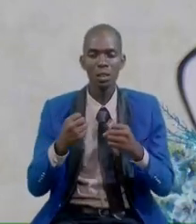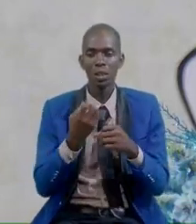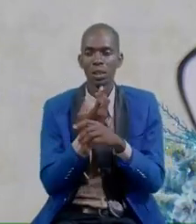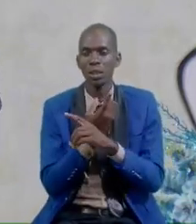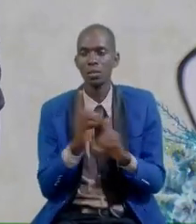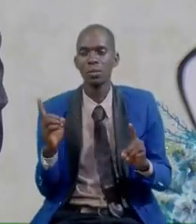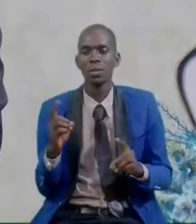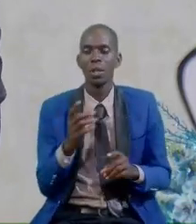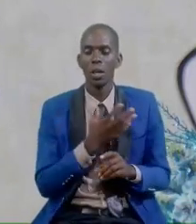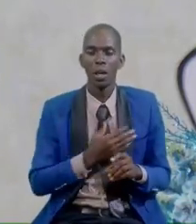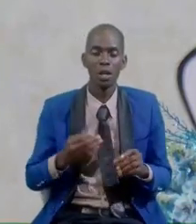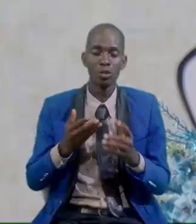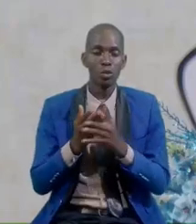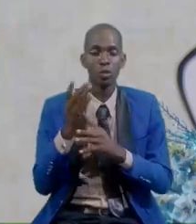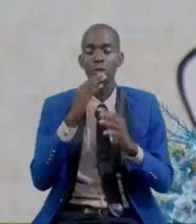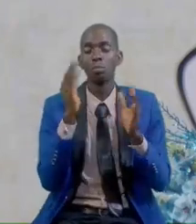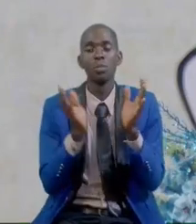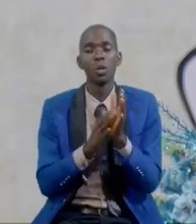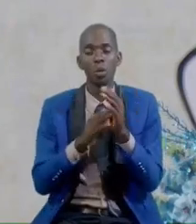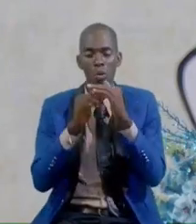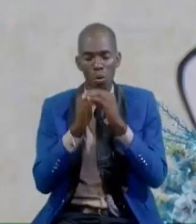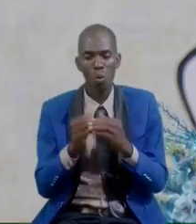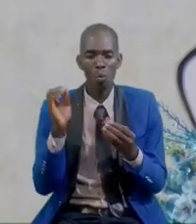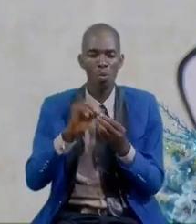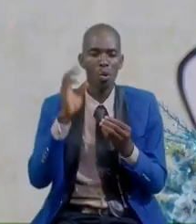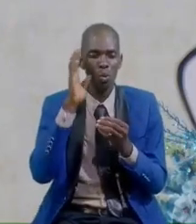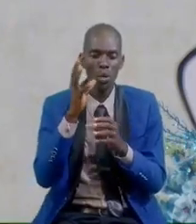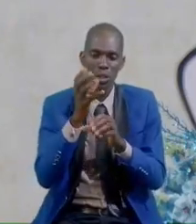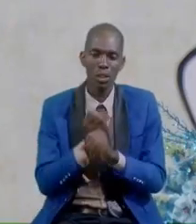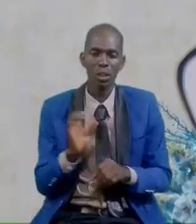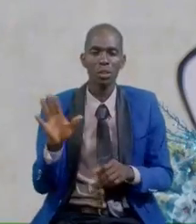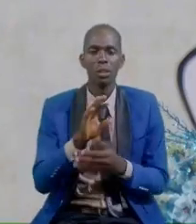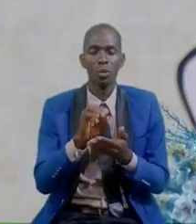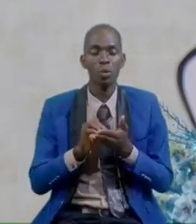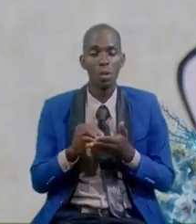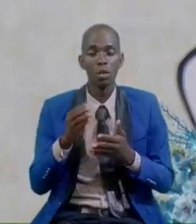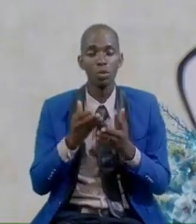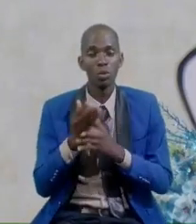Et au cours de l'adoration, beaucoup recevront plus.